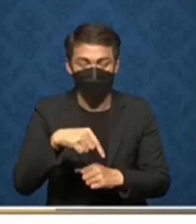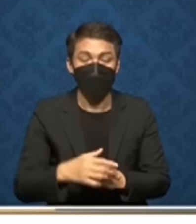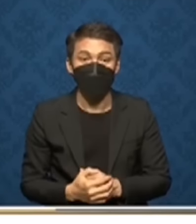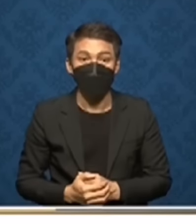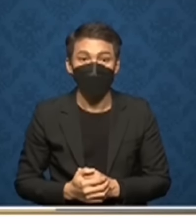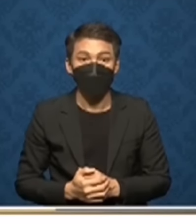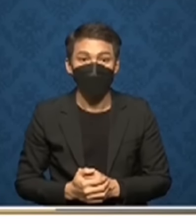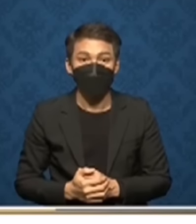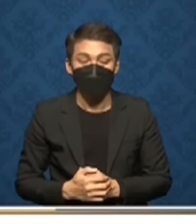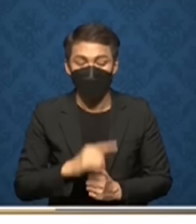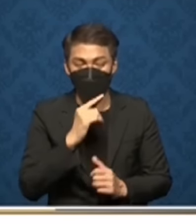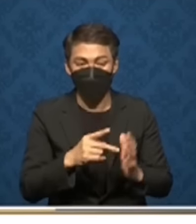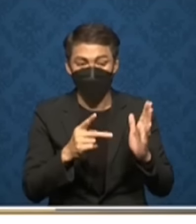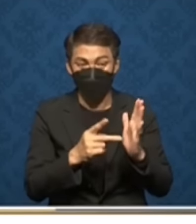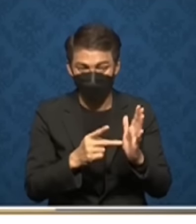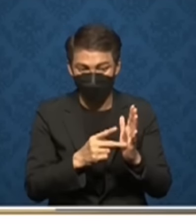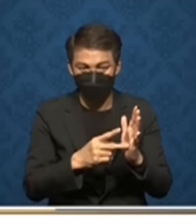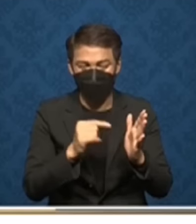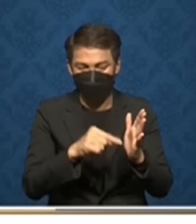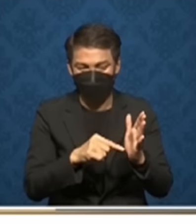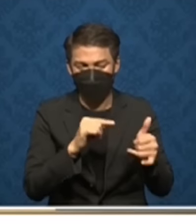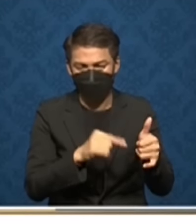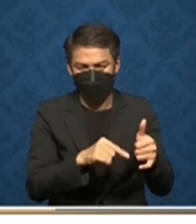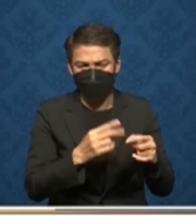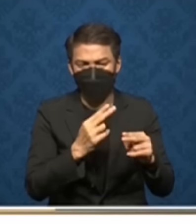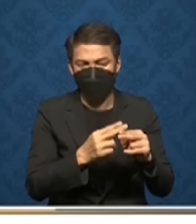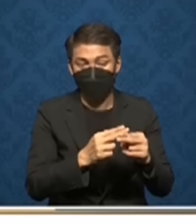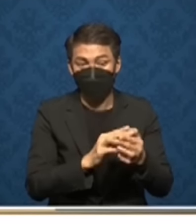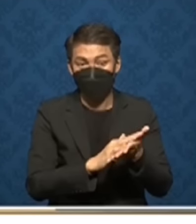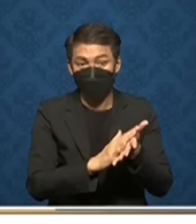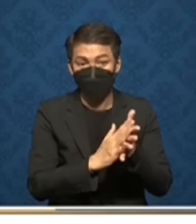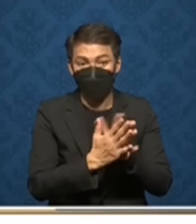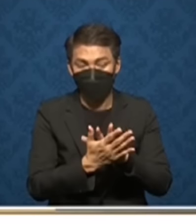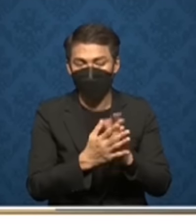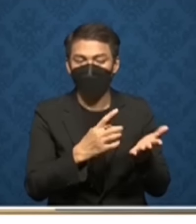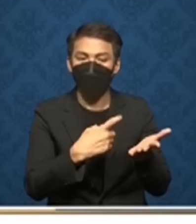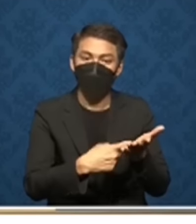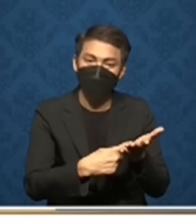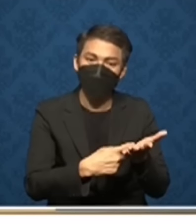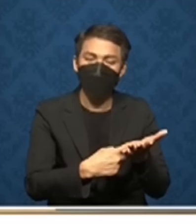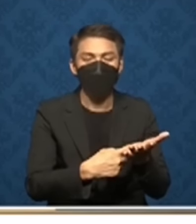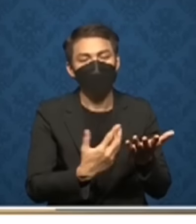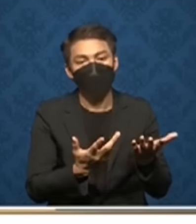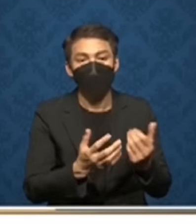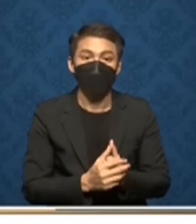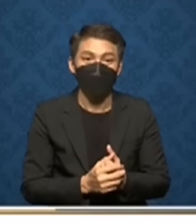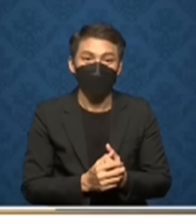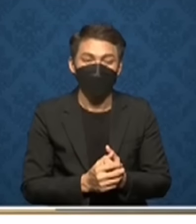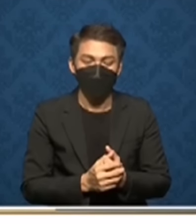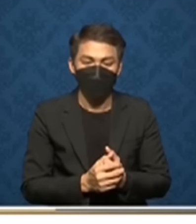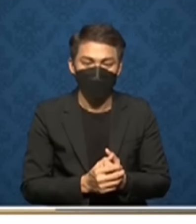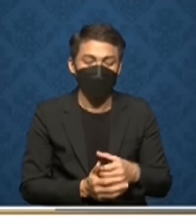วคนที่ให้กู้อาจจะเปลี่ยนเป็นชื่อของประกันชื่ออะไรก็ตามก็คือสถา